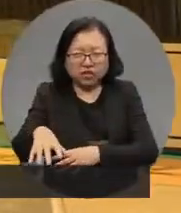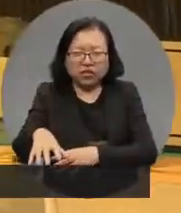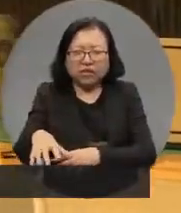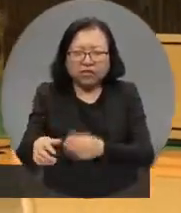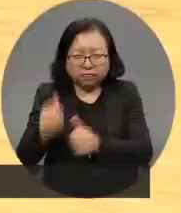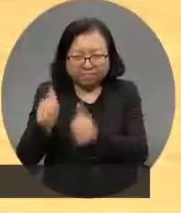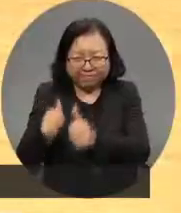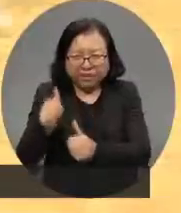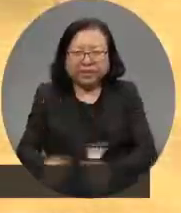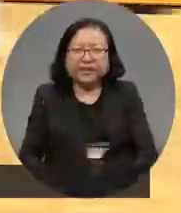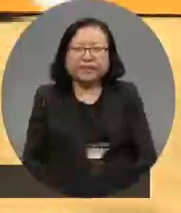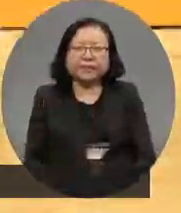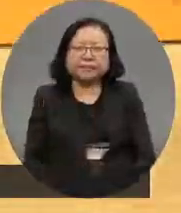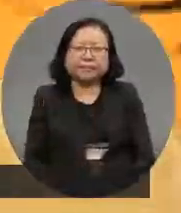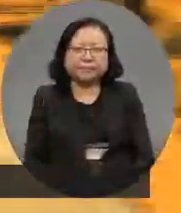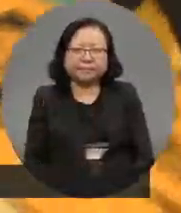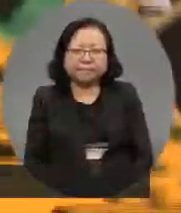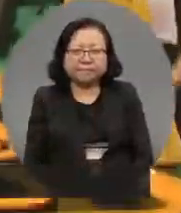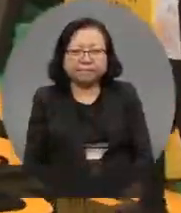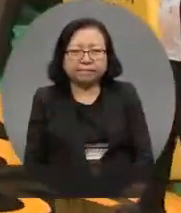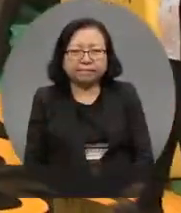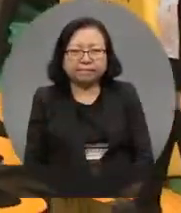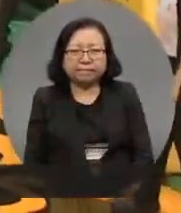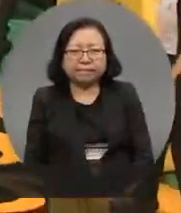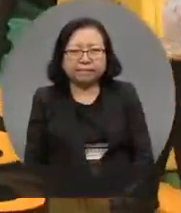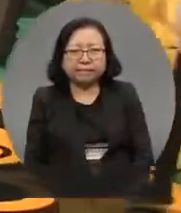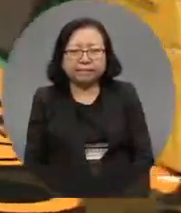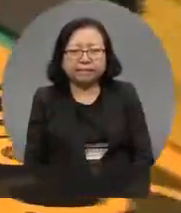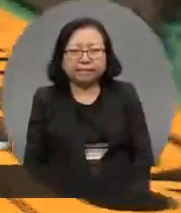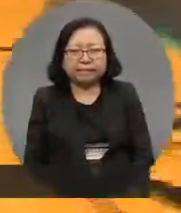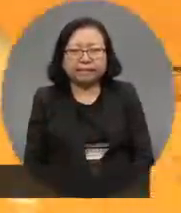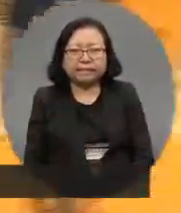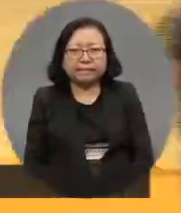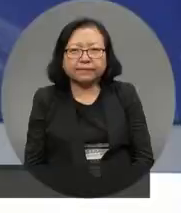갖습니다. MBC 뉴스 이승준입니다.